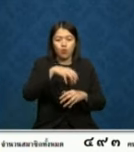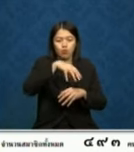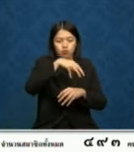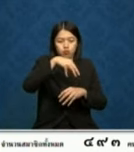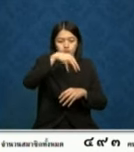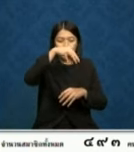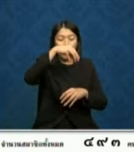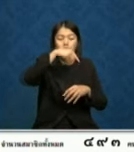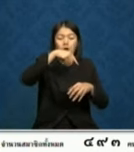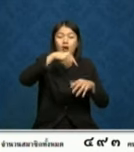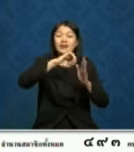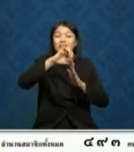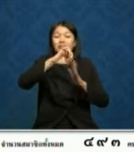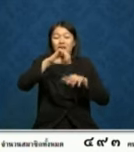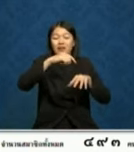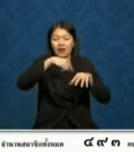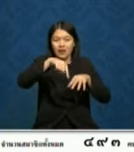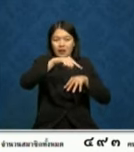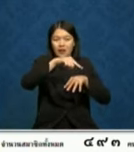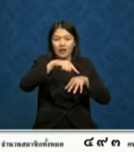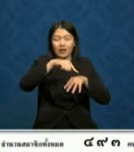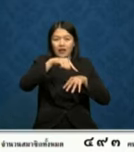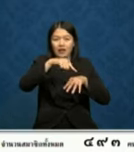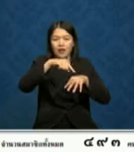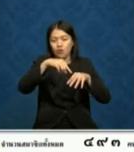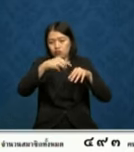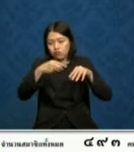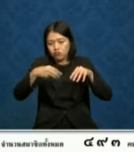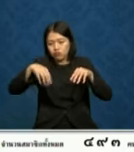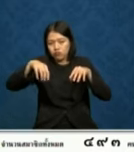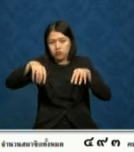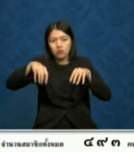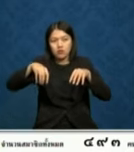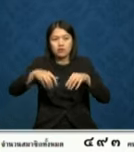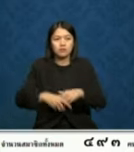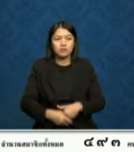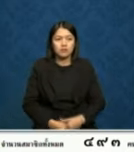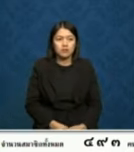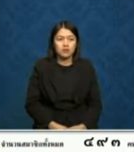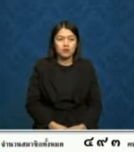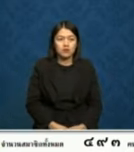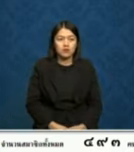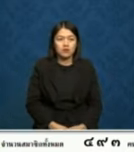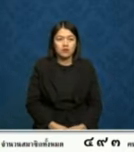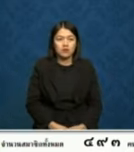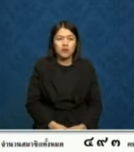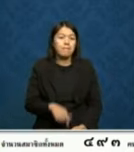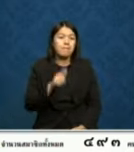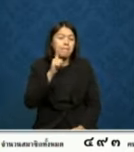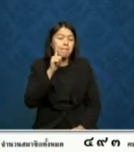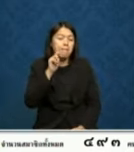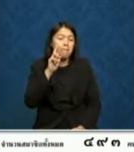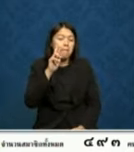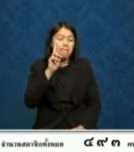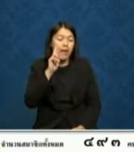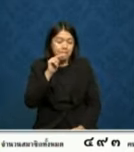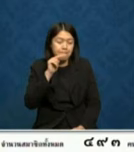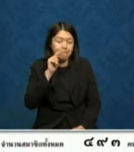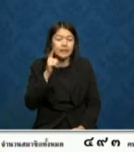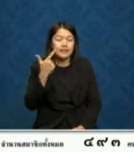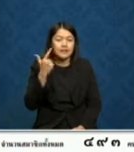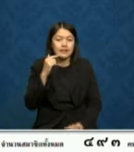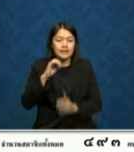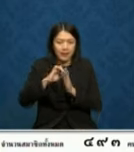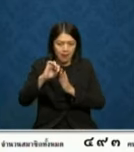ปุยนะครับหรือแม้กระทั่งชาวบ้านที่เบ้านม่อนแจ่มนะครับอำเภอแม่ริมจังหวัดเชียงใหม่เหล่านี้